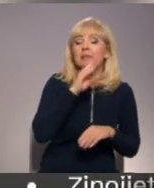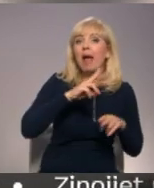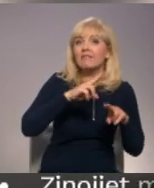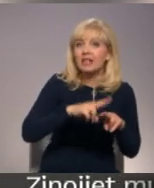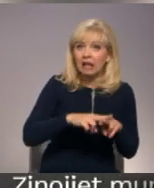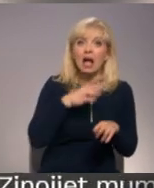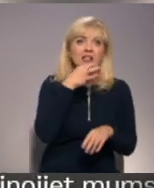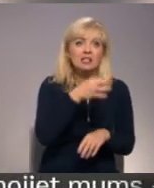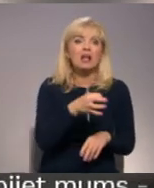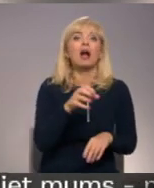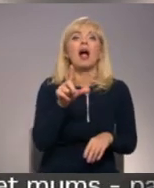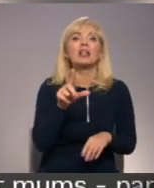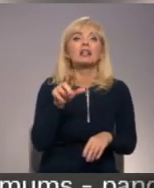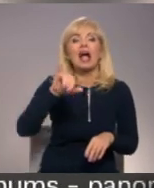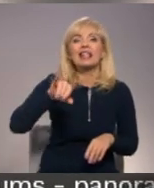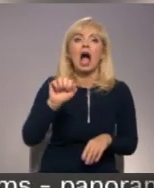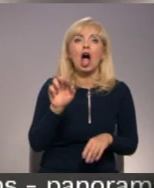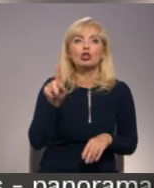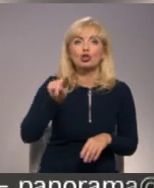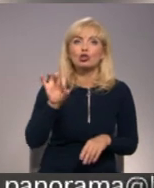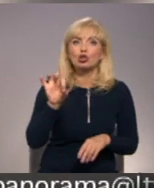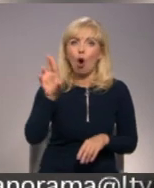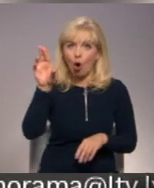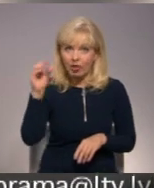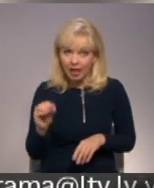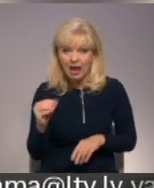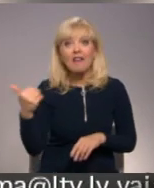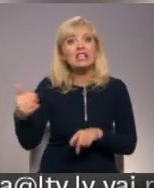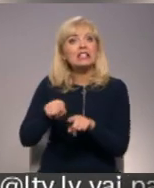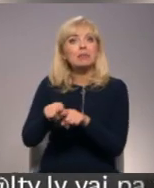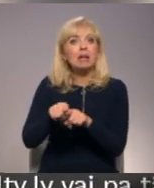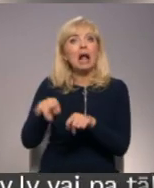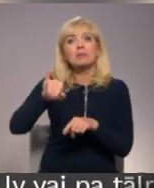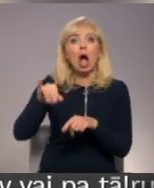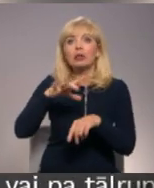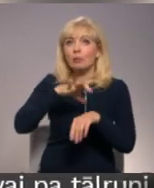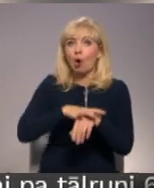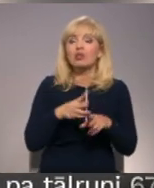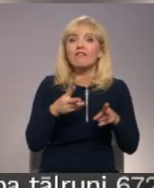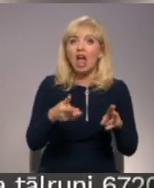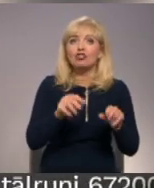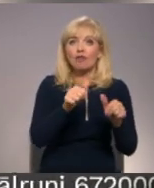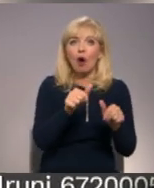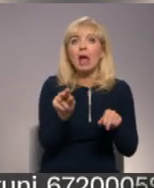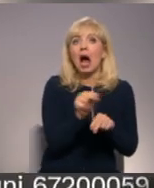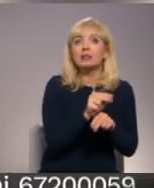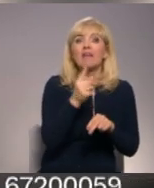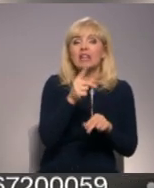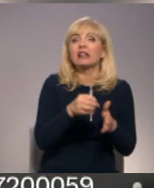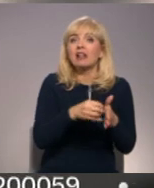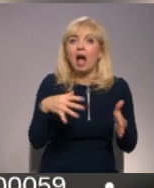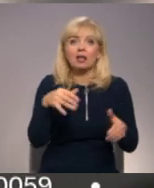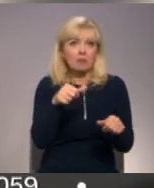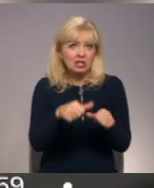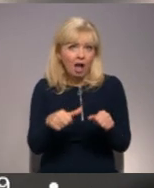Jānim konstatētā vēža forma ir ārstējama vien ar dārgām zālēm, no kurām valsts kompensē niecīgu daļu. Lai sniegtu arī